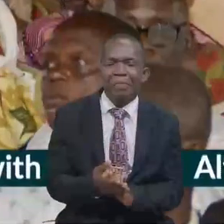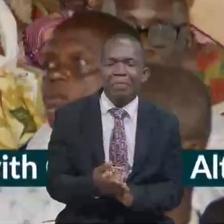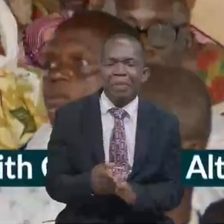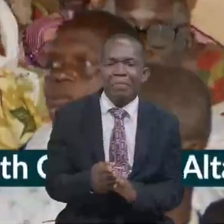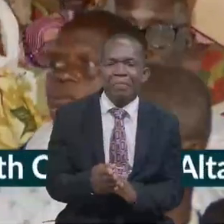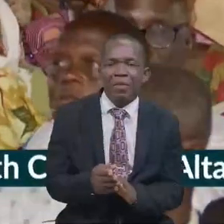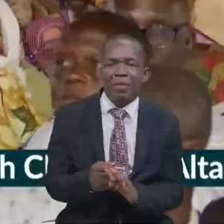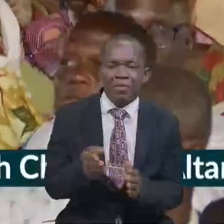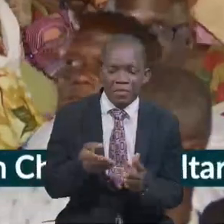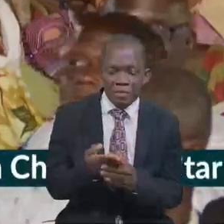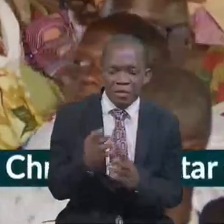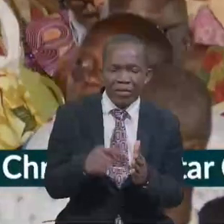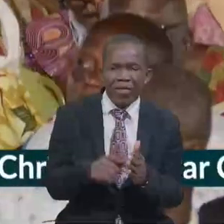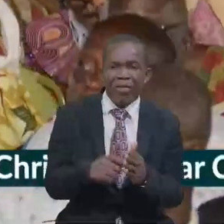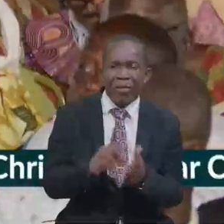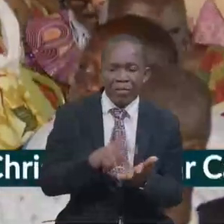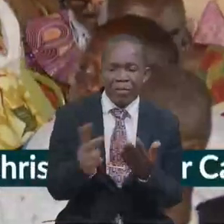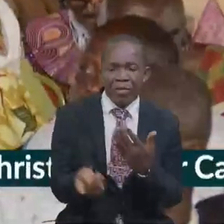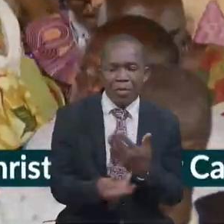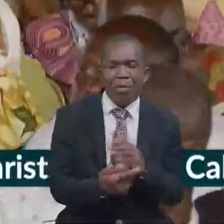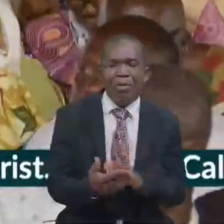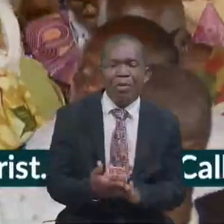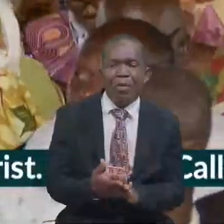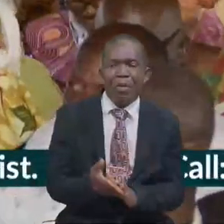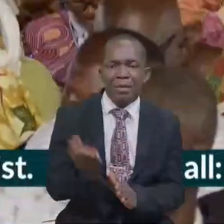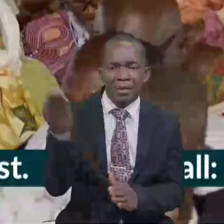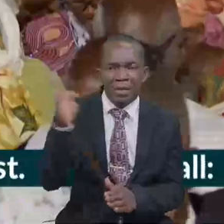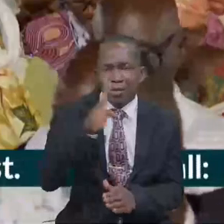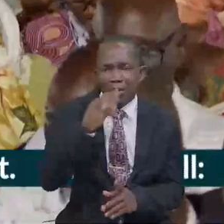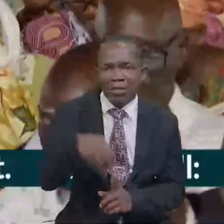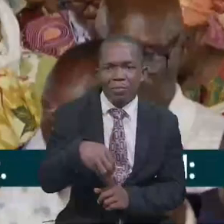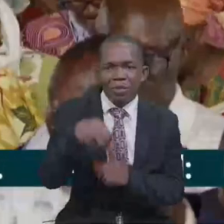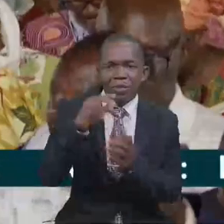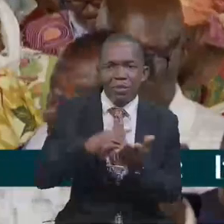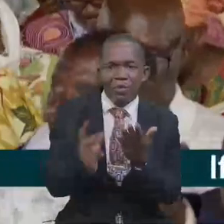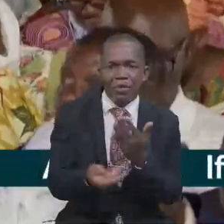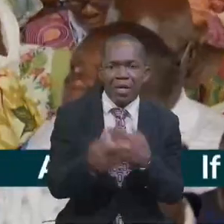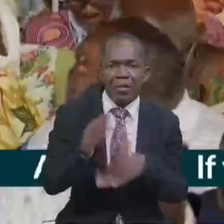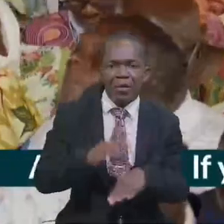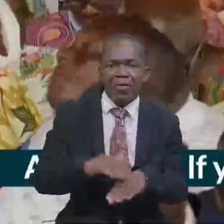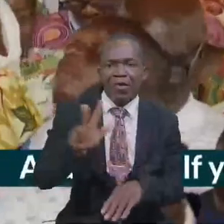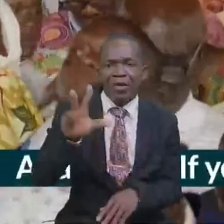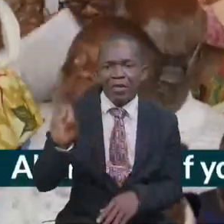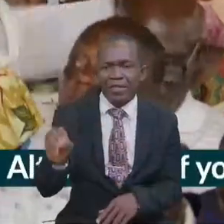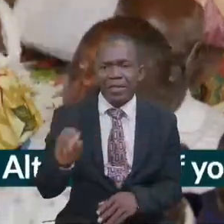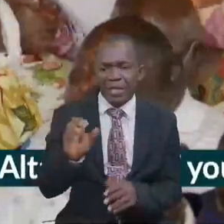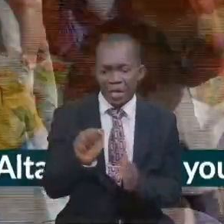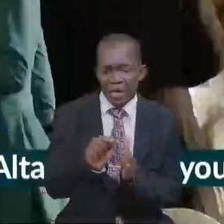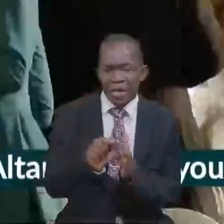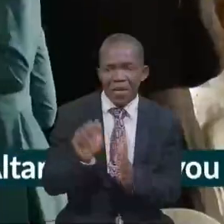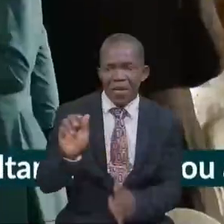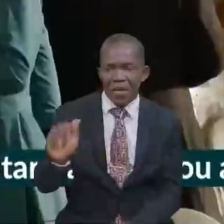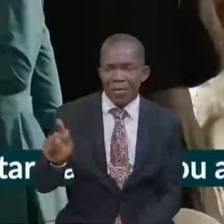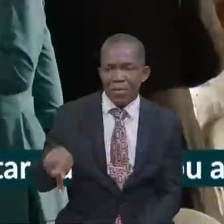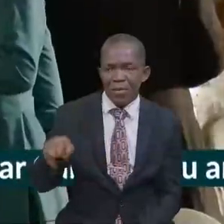Tout au long de cette période, il y aura un programme spécial pour vous le 30 avril 2023.